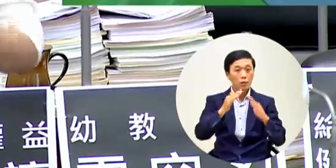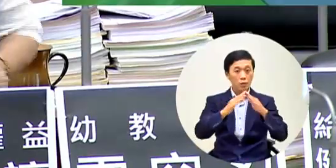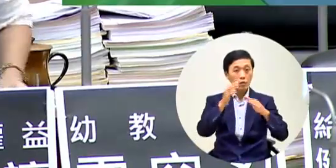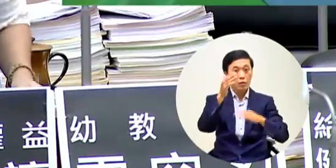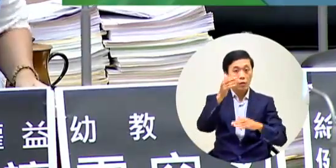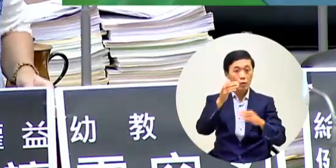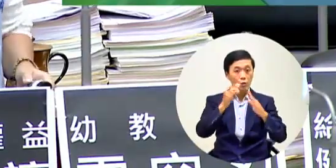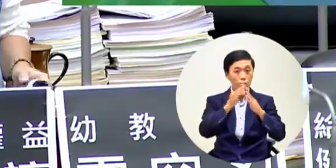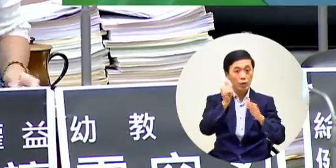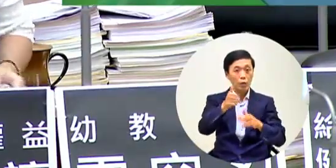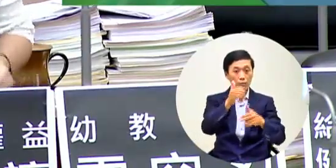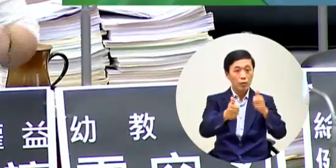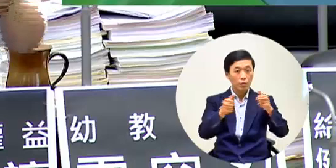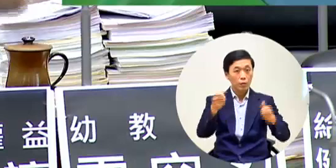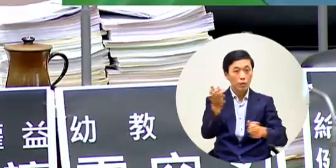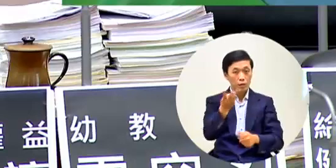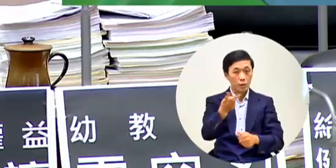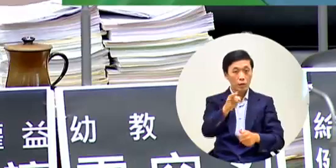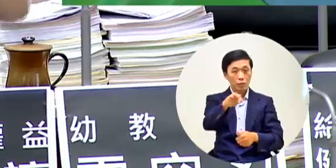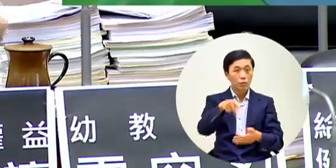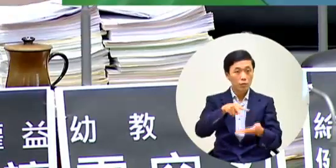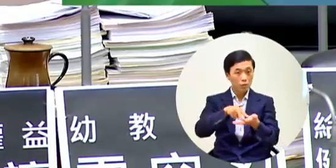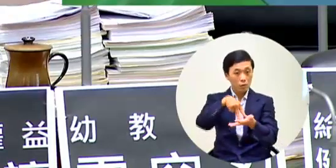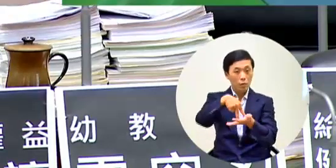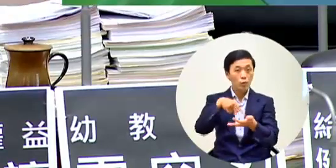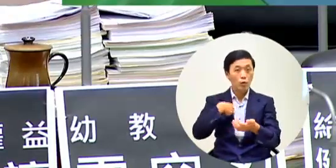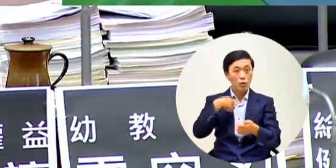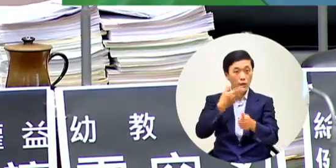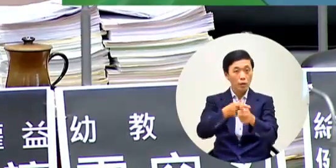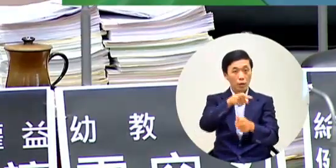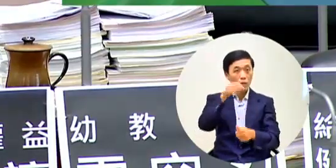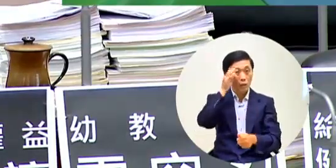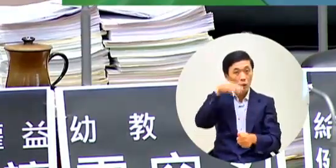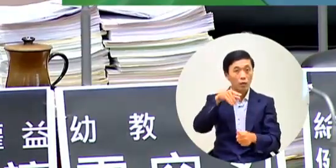我要让你们看到，好，是不是请主席裁示？